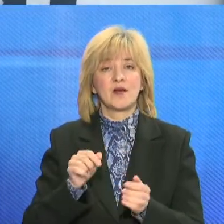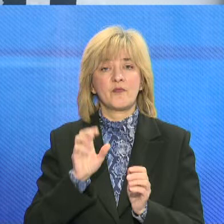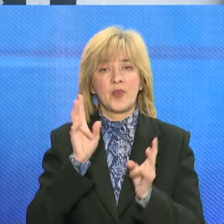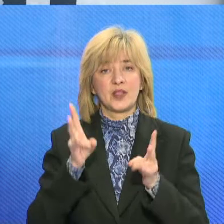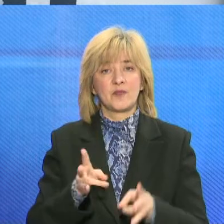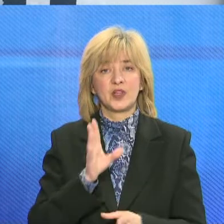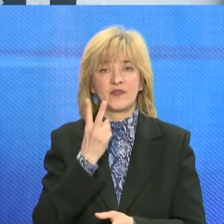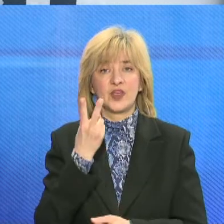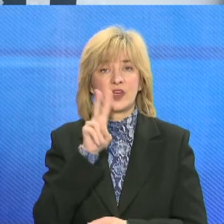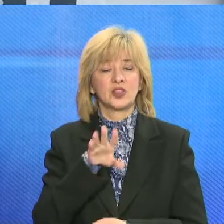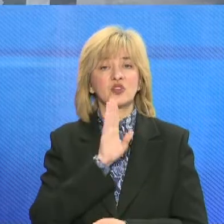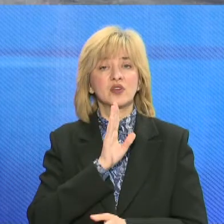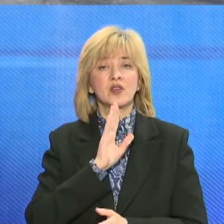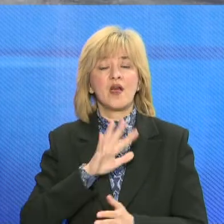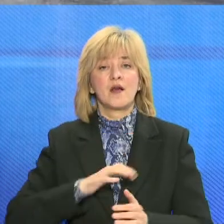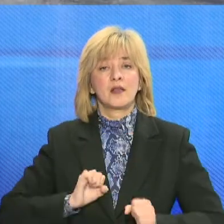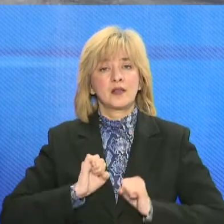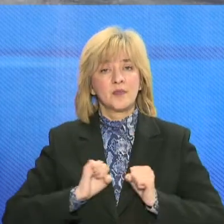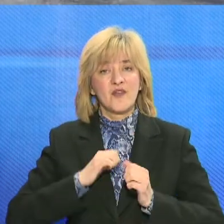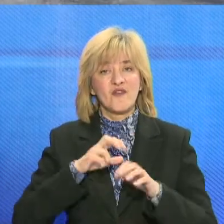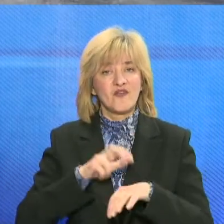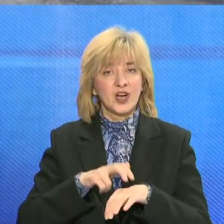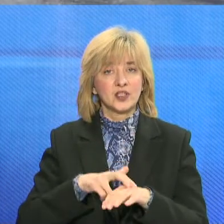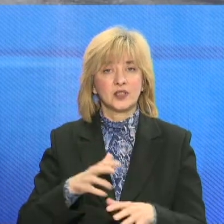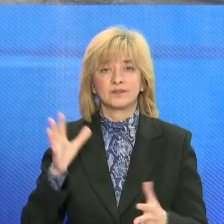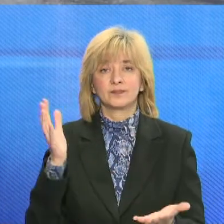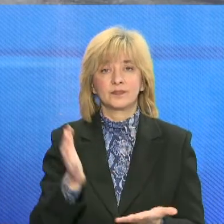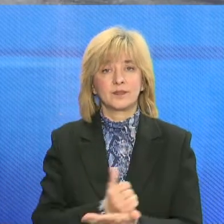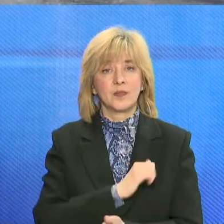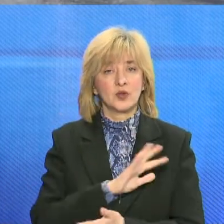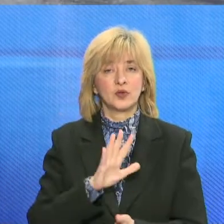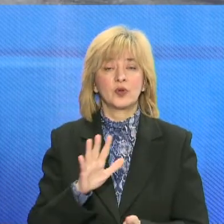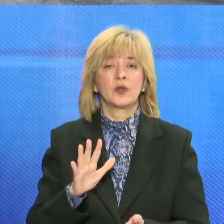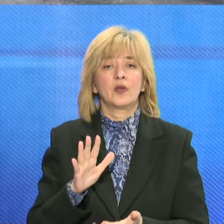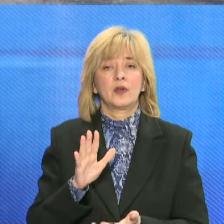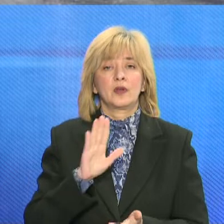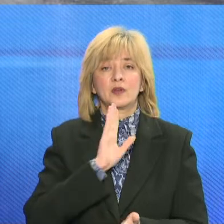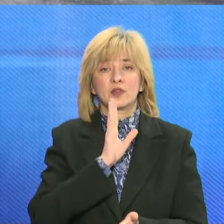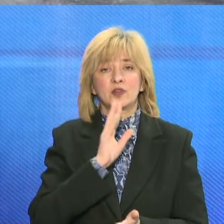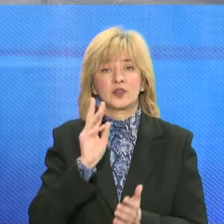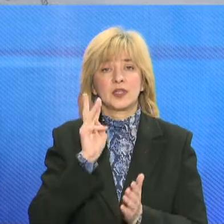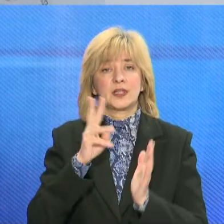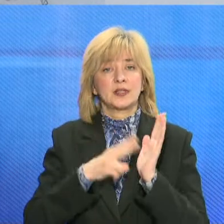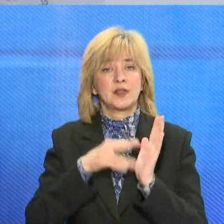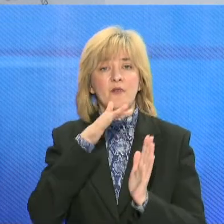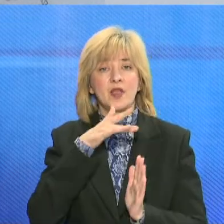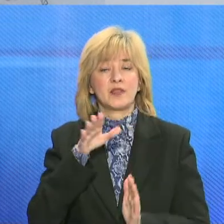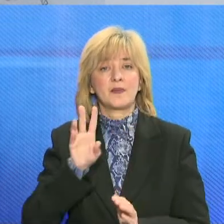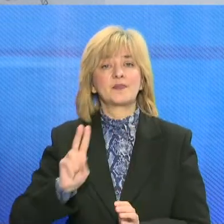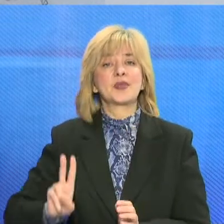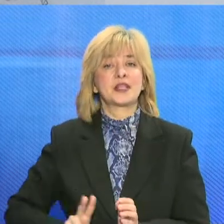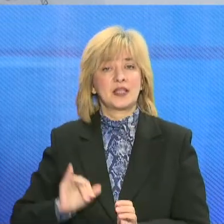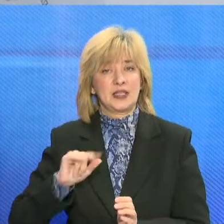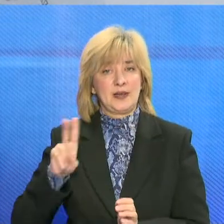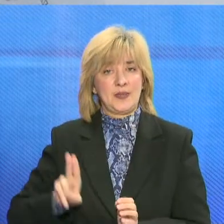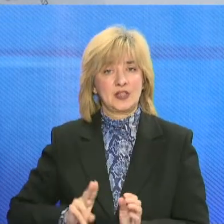больницу. Не глядячи на намагание врачов от отриманных травм, померла 37-годовая жихарка Минска. Другая пассажирка